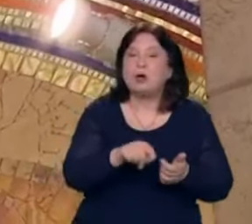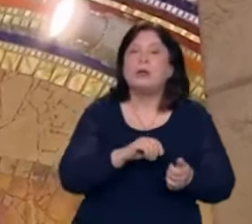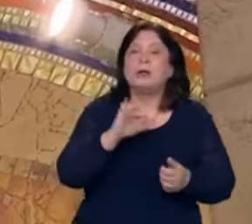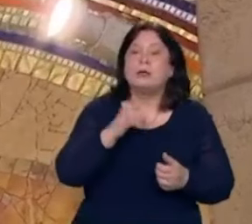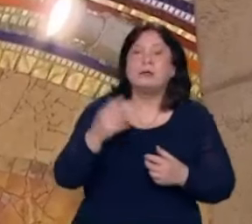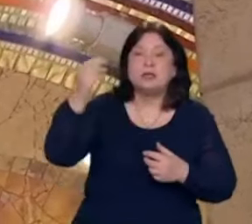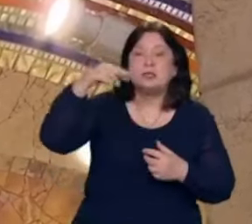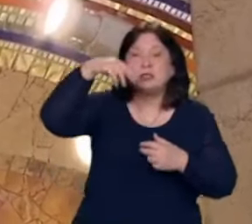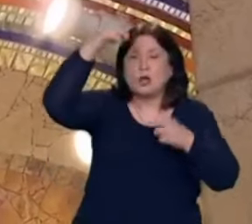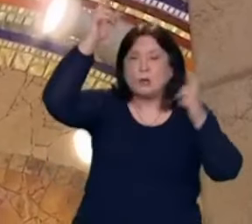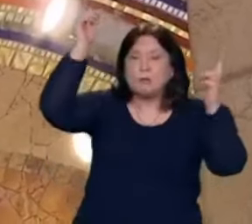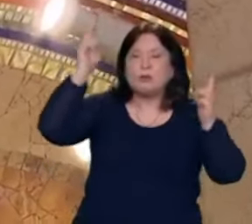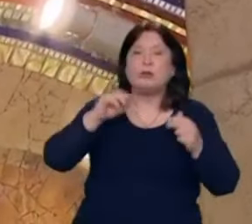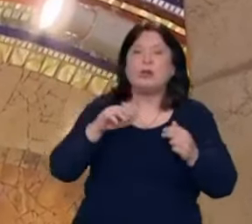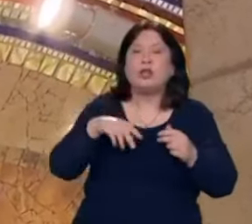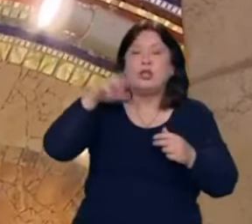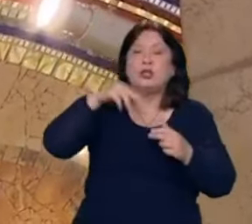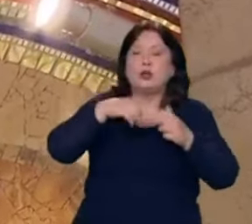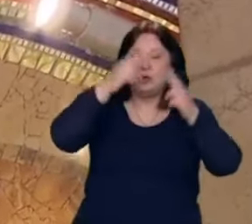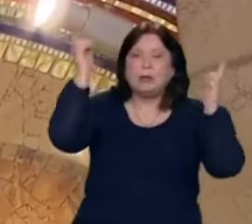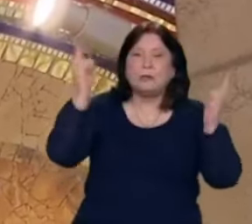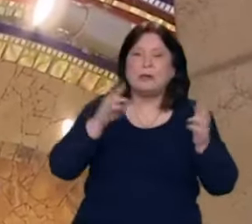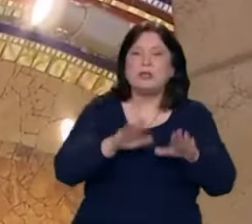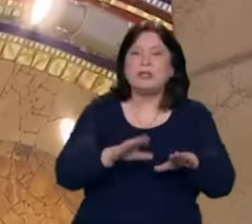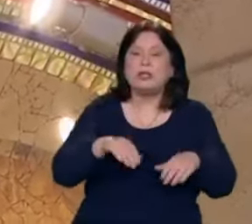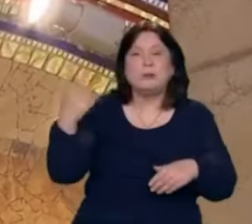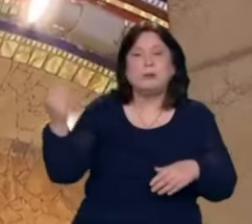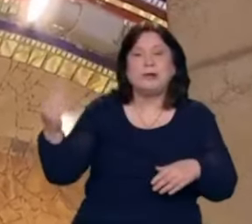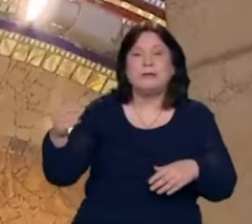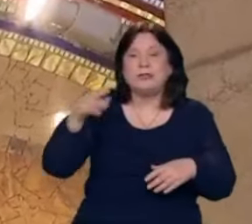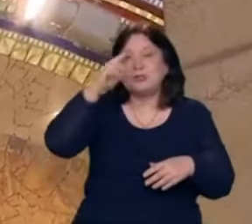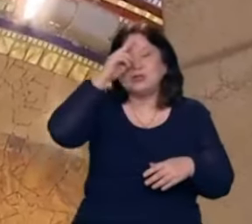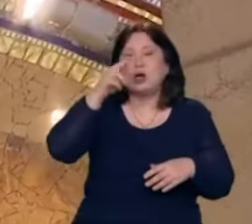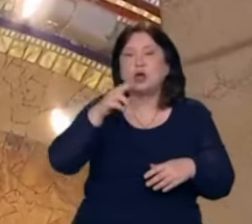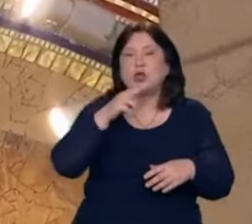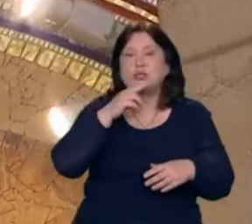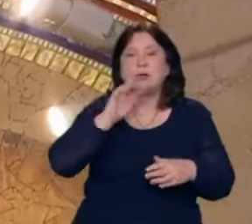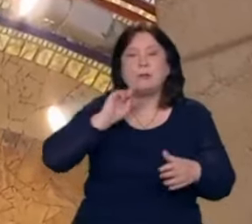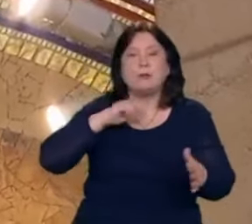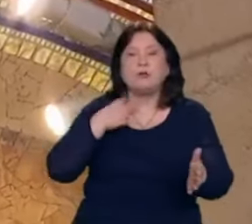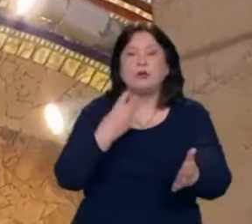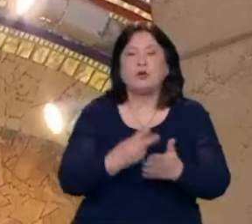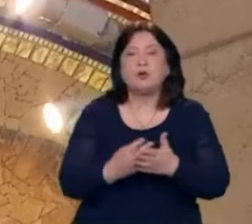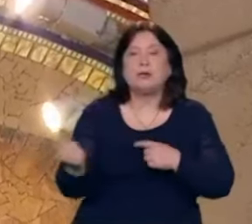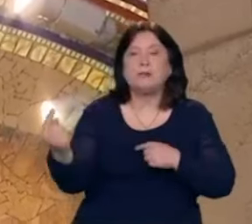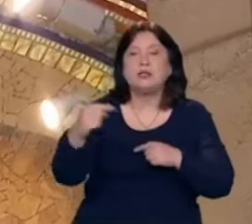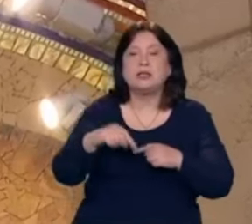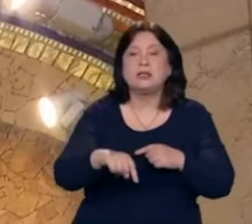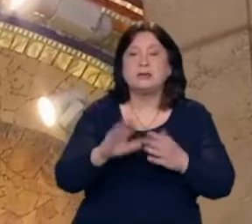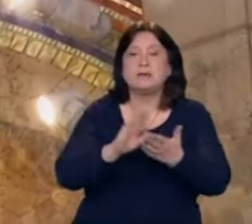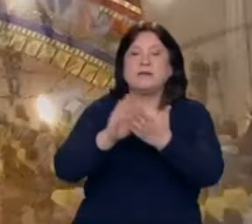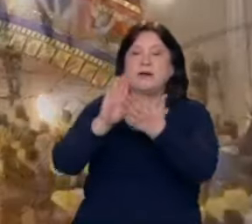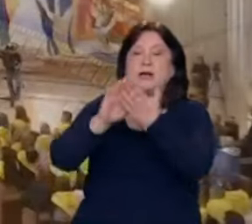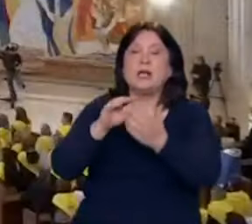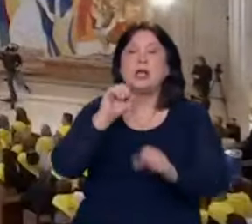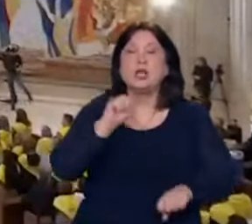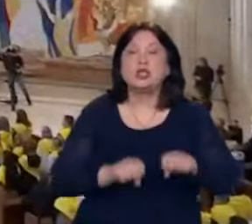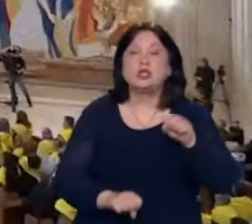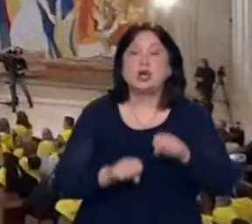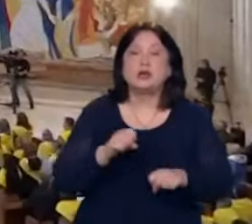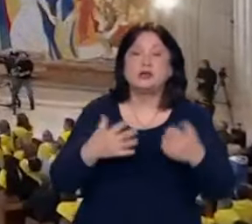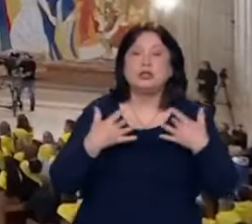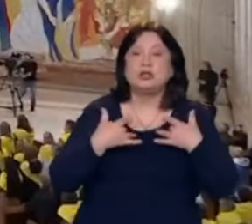wstąpił do nieba siedzi po prawicy ojca i powtórnie przyjdzie w chwale sądzić